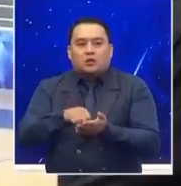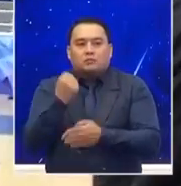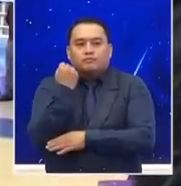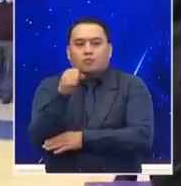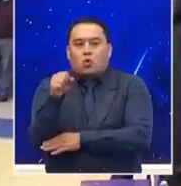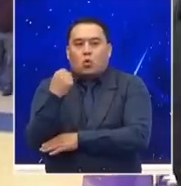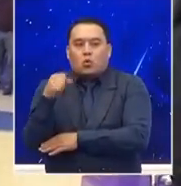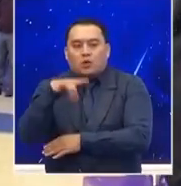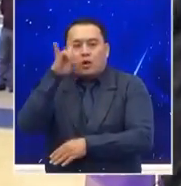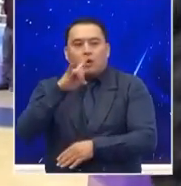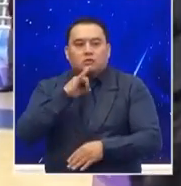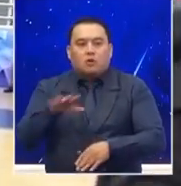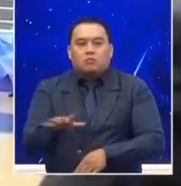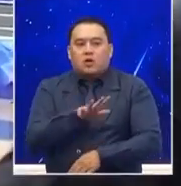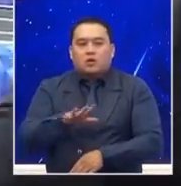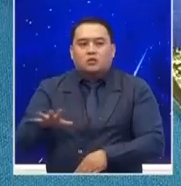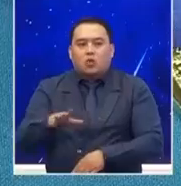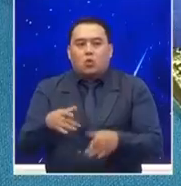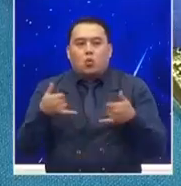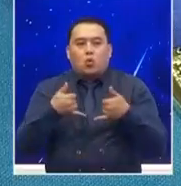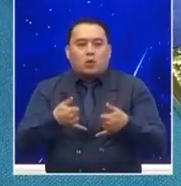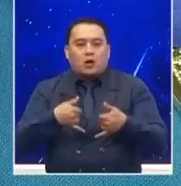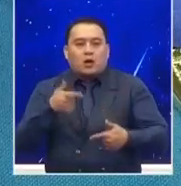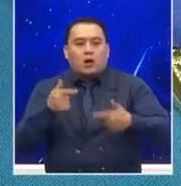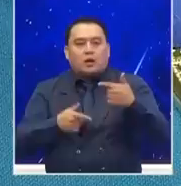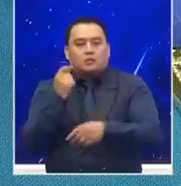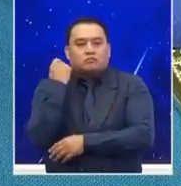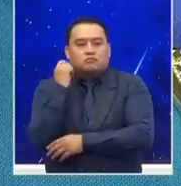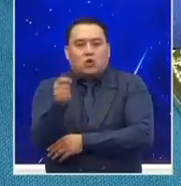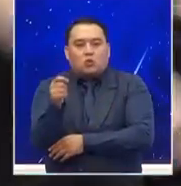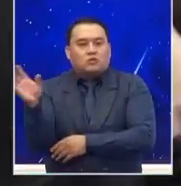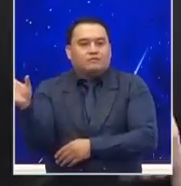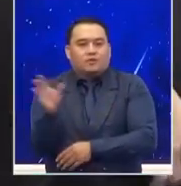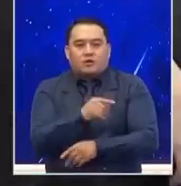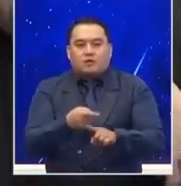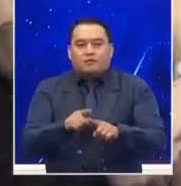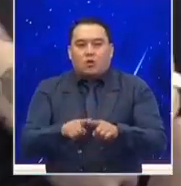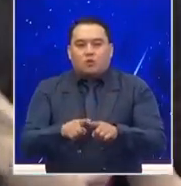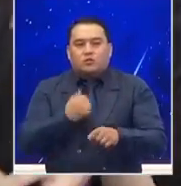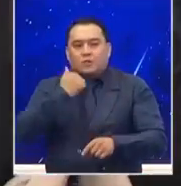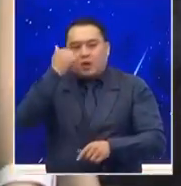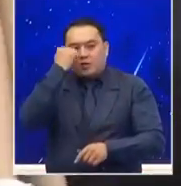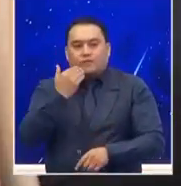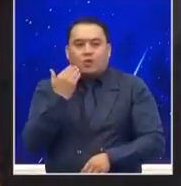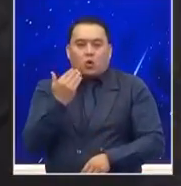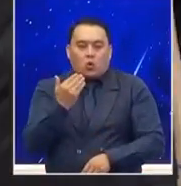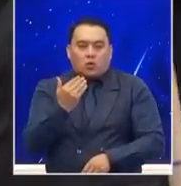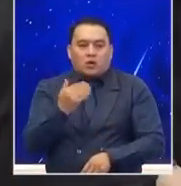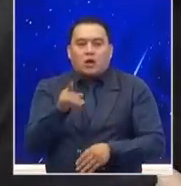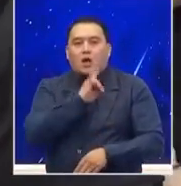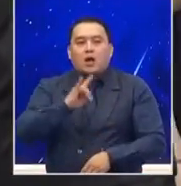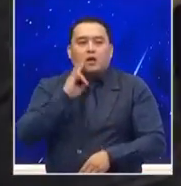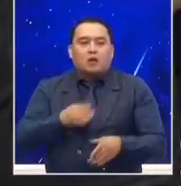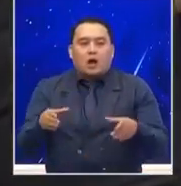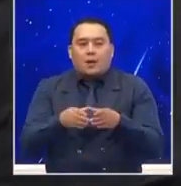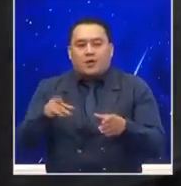жарды. Мәселен, Қазақстан баскетбол федерациясының кубогында қарсылас шыдатпады. Стритбол бәсекесінде асығы алғышынан түсті. Енді міне әйелдер командалары